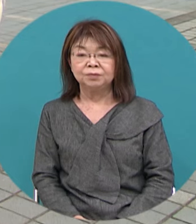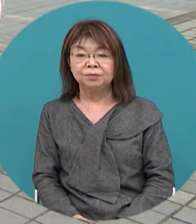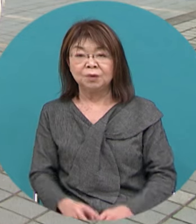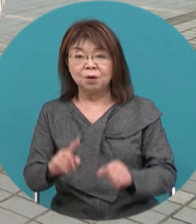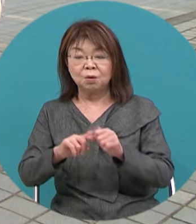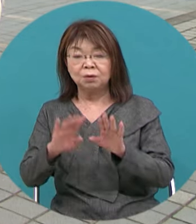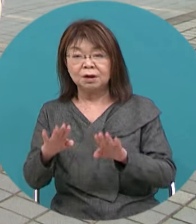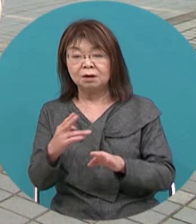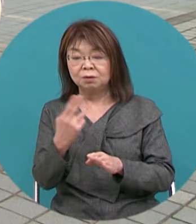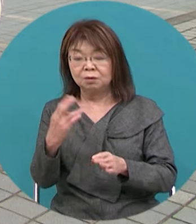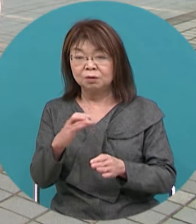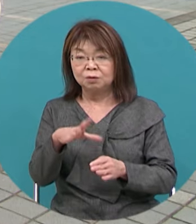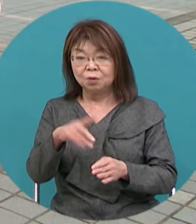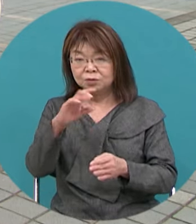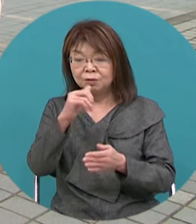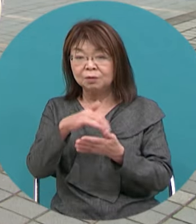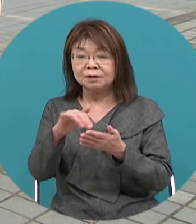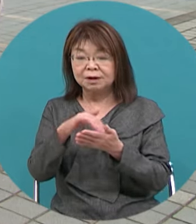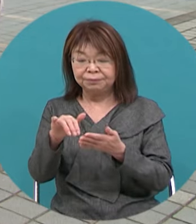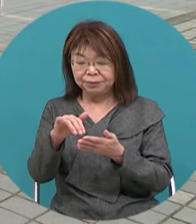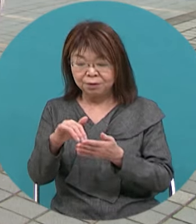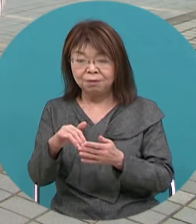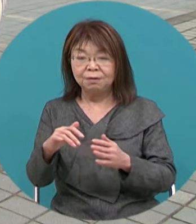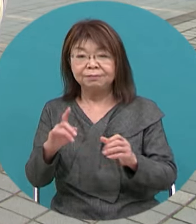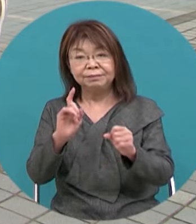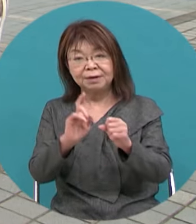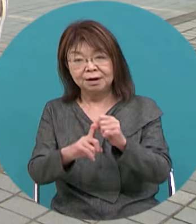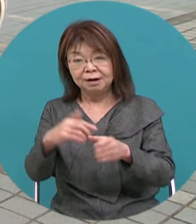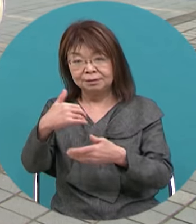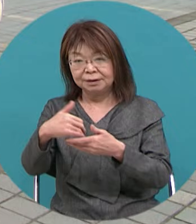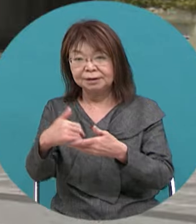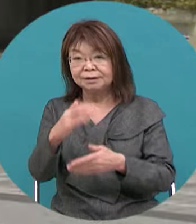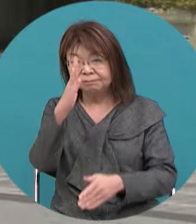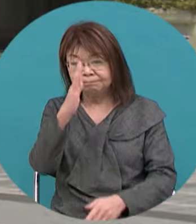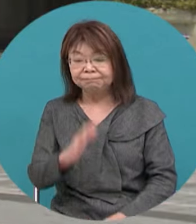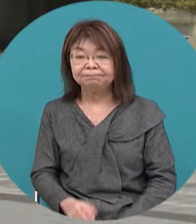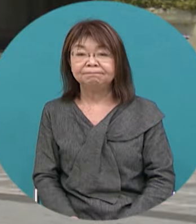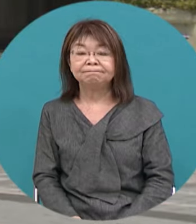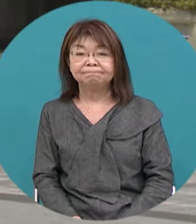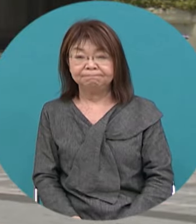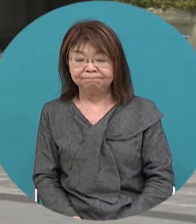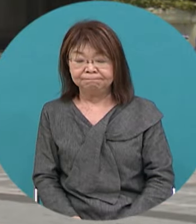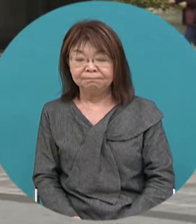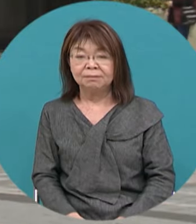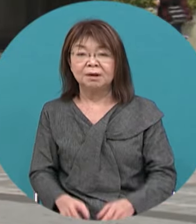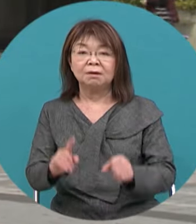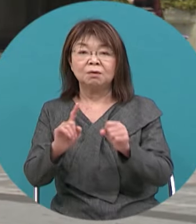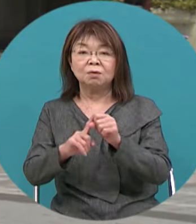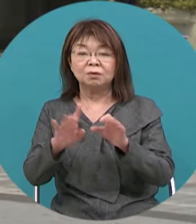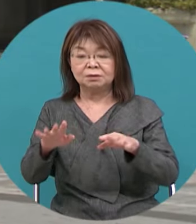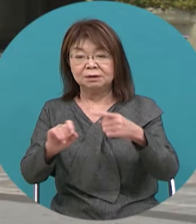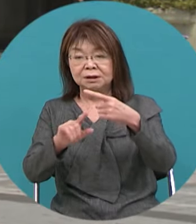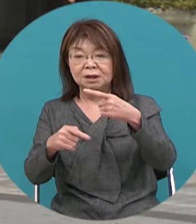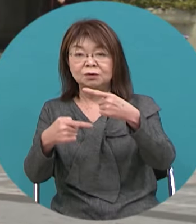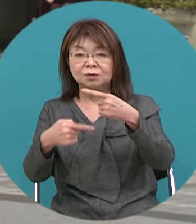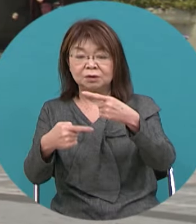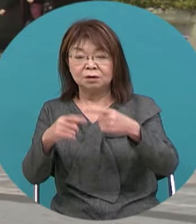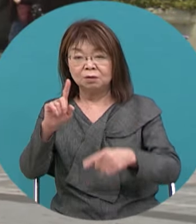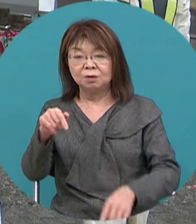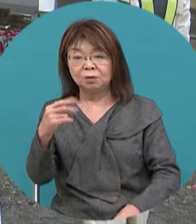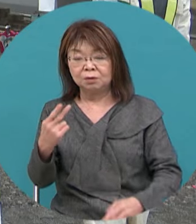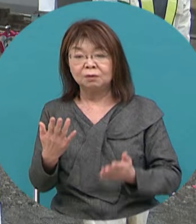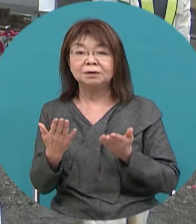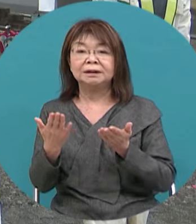今年度の当初予算編成の狙いについて教えてください。 は い、 そうですね、今年の1月1日の能登半島地震です